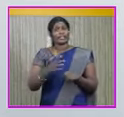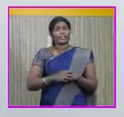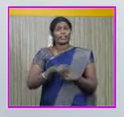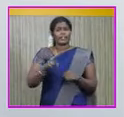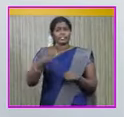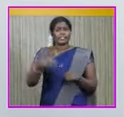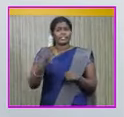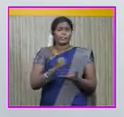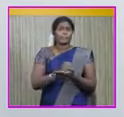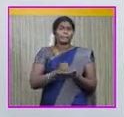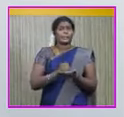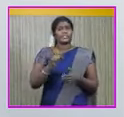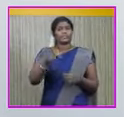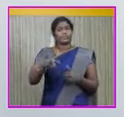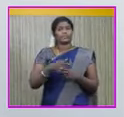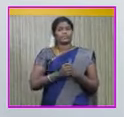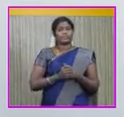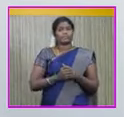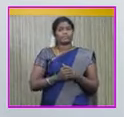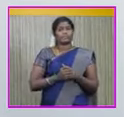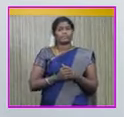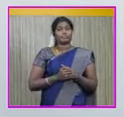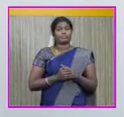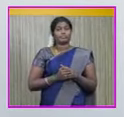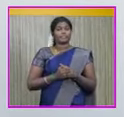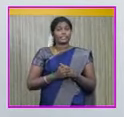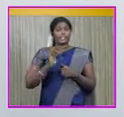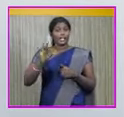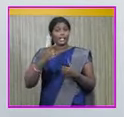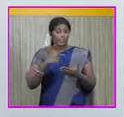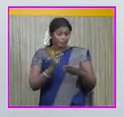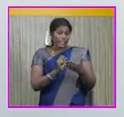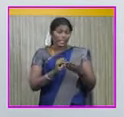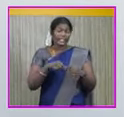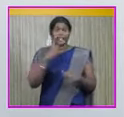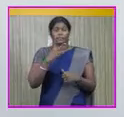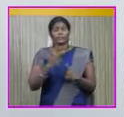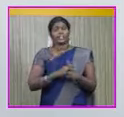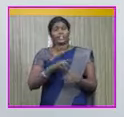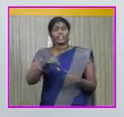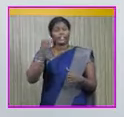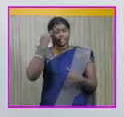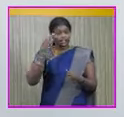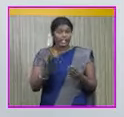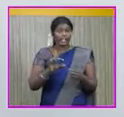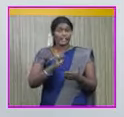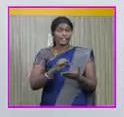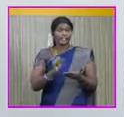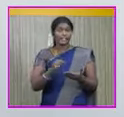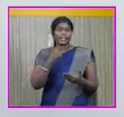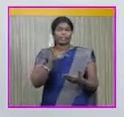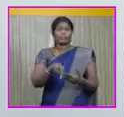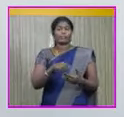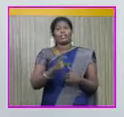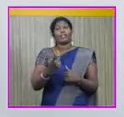திரும்ப பயிற்சி பண்ணி நல்ல முறையில் எழுதி பார்த்தீங்கன்னா இந்த கணக்குகள் தேர்வுக்கு வரக்கூடிய கணக்குகள்